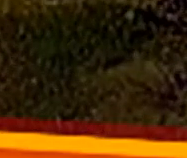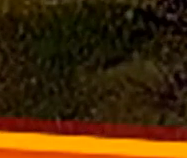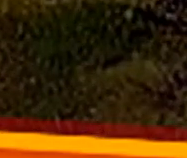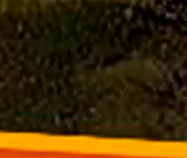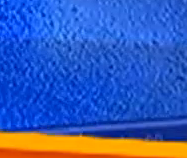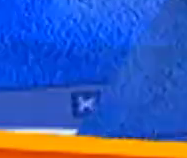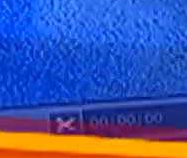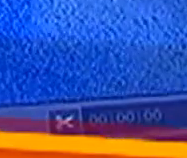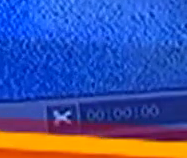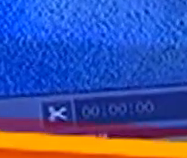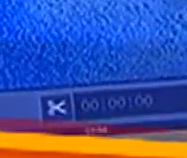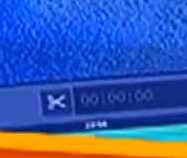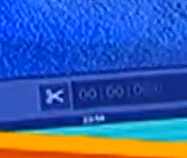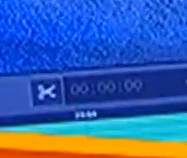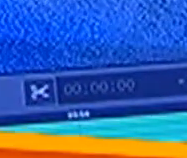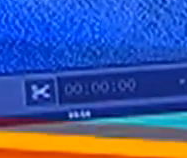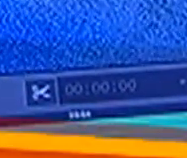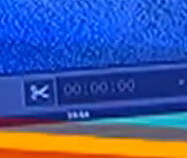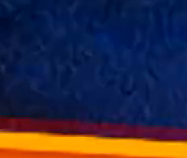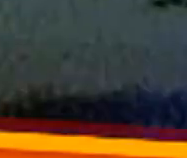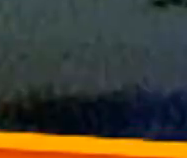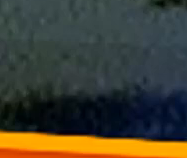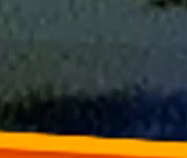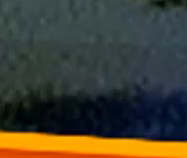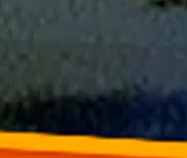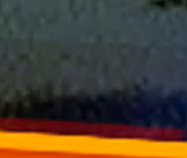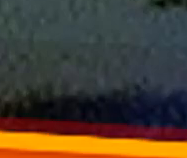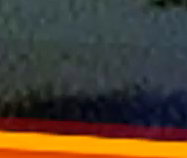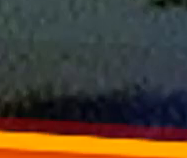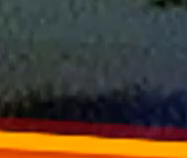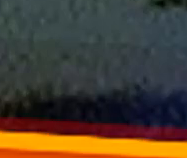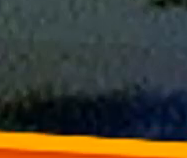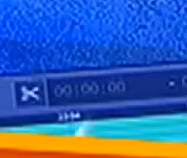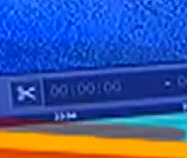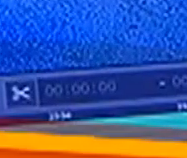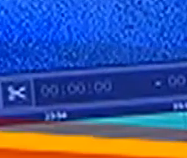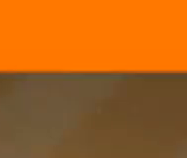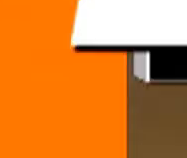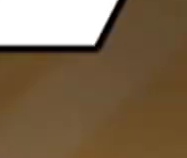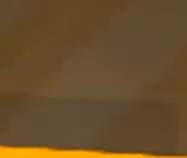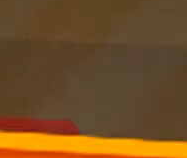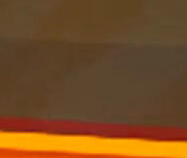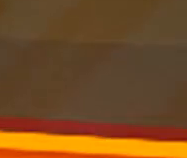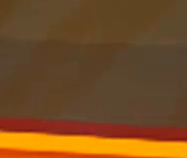Susunod sa kung sa CCTV, rider at kanyang angkas. Nasa gasaan ng truck sa Santa Ana, Pampanga.